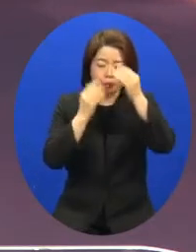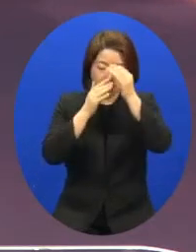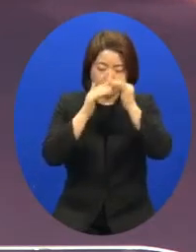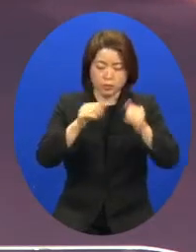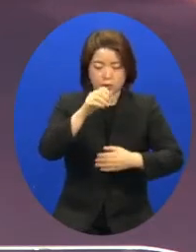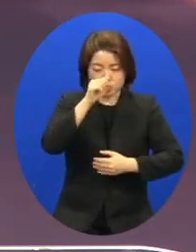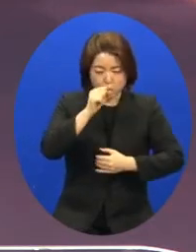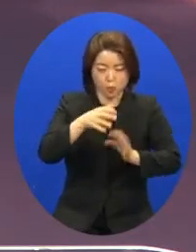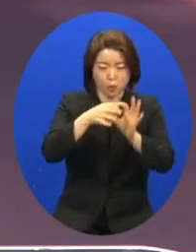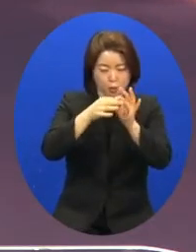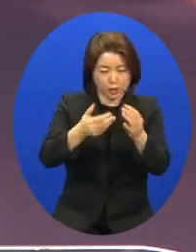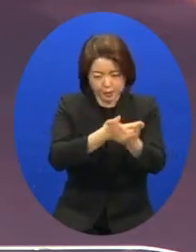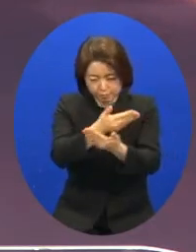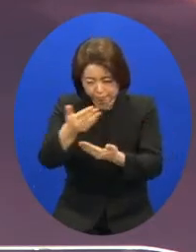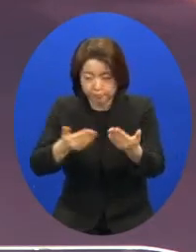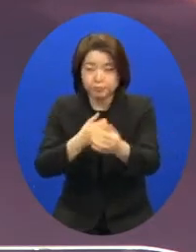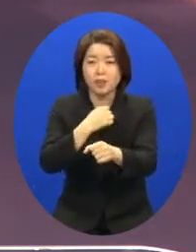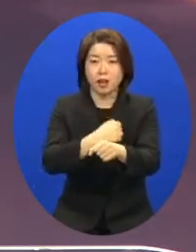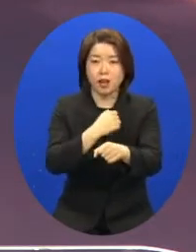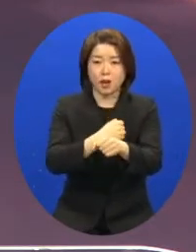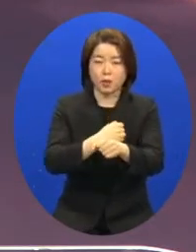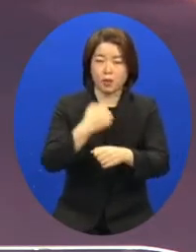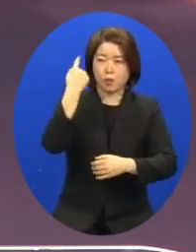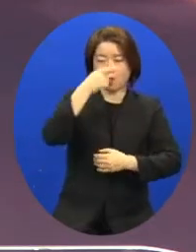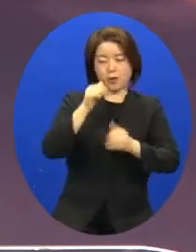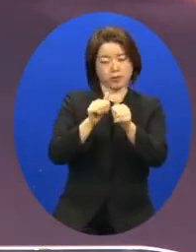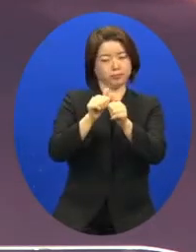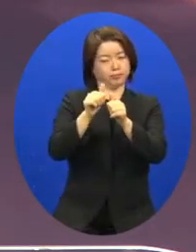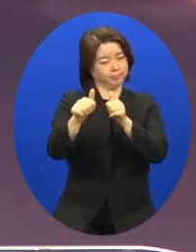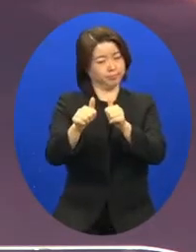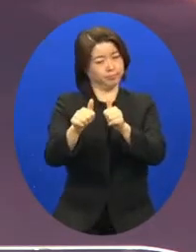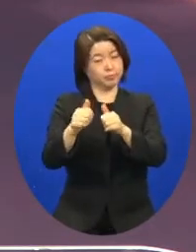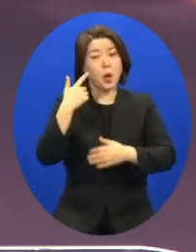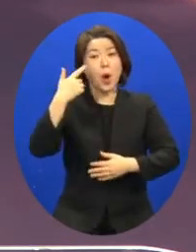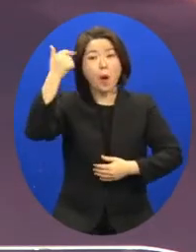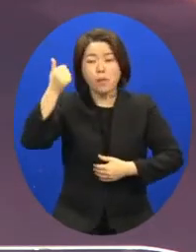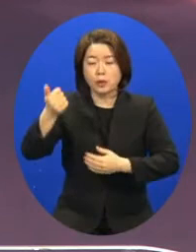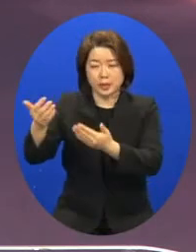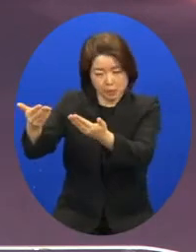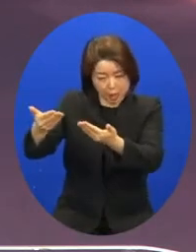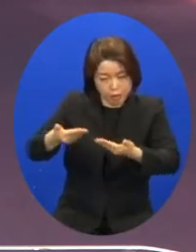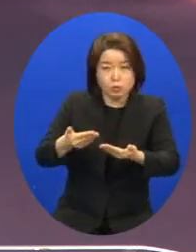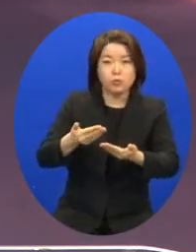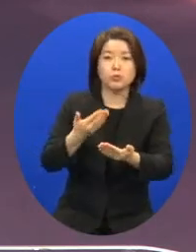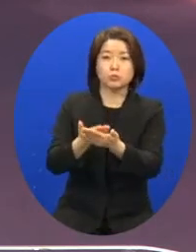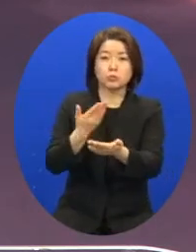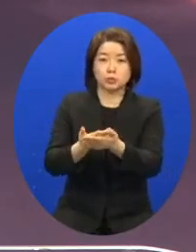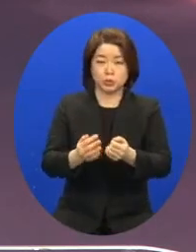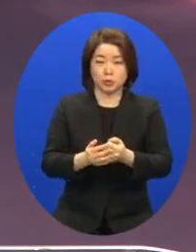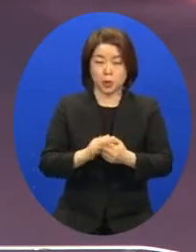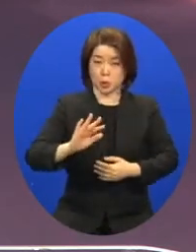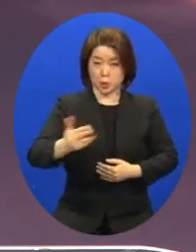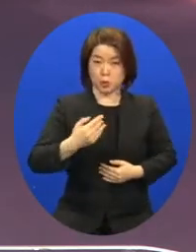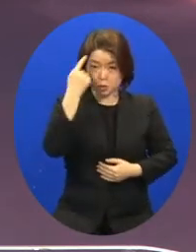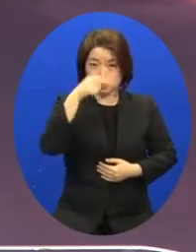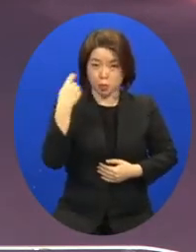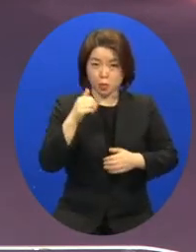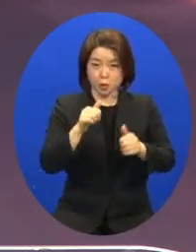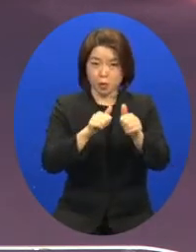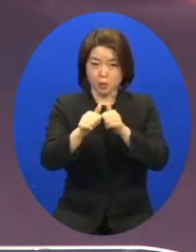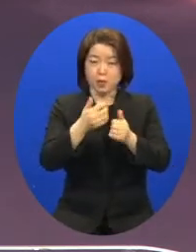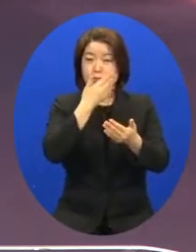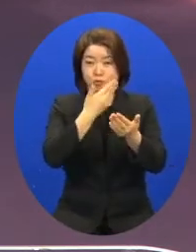좋은 관계를 맺으시고 또 인물도 잘생긴 목사님을 보냈어요. 요즘엔 또 인물도